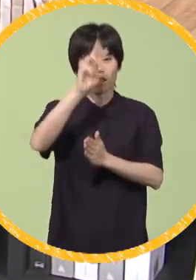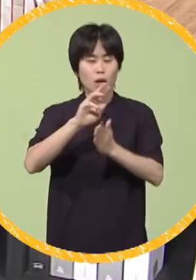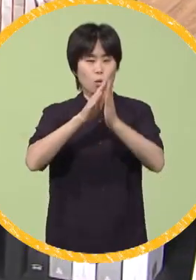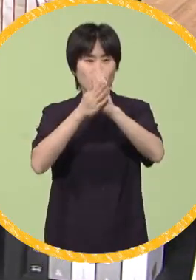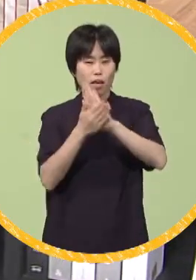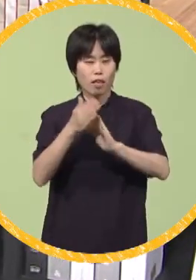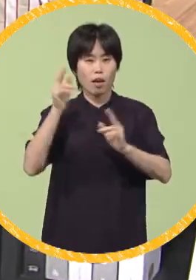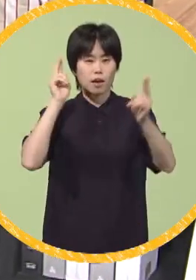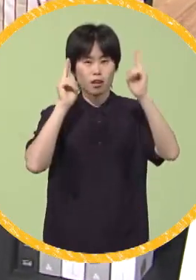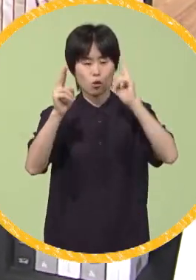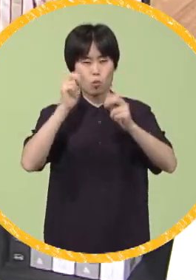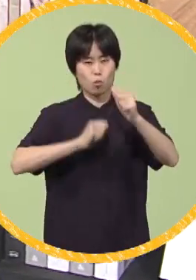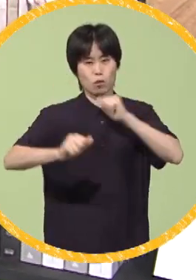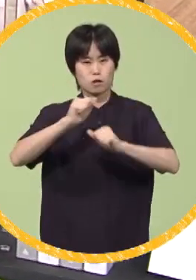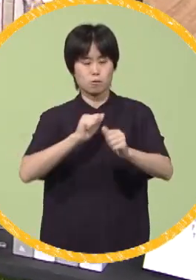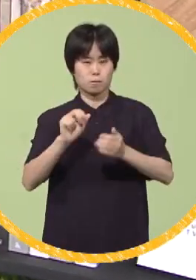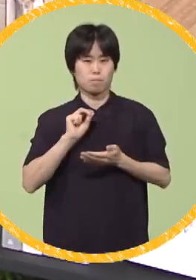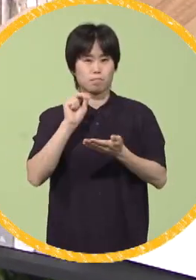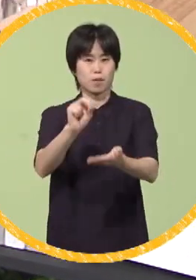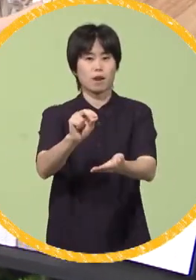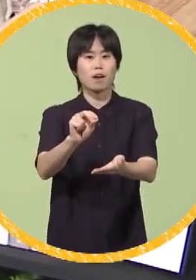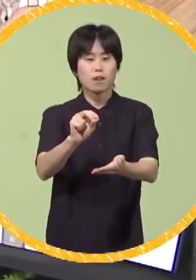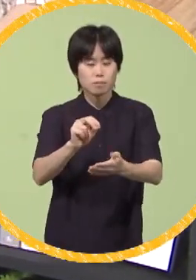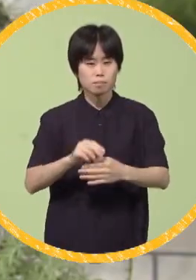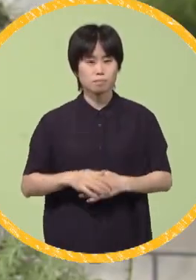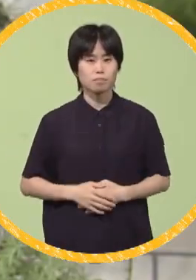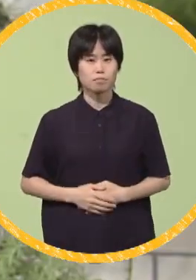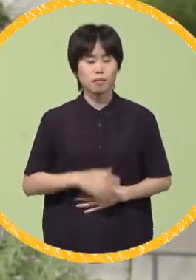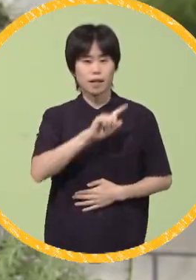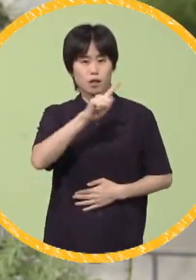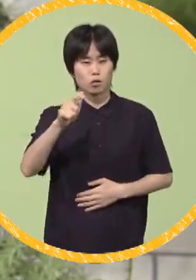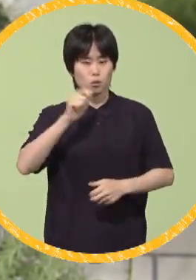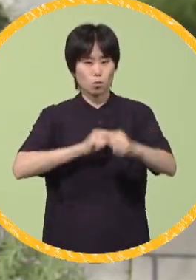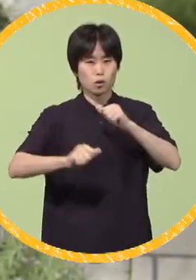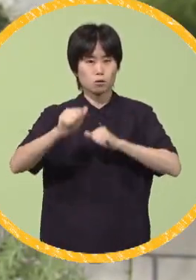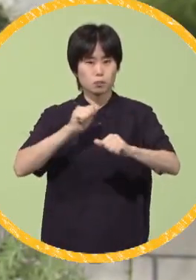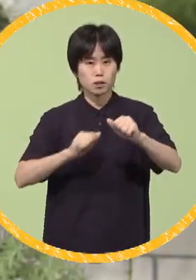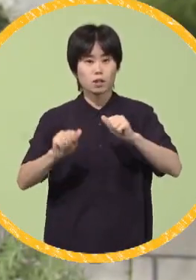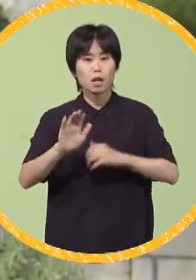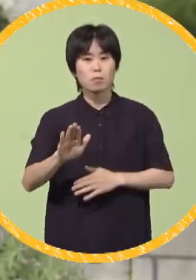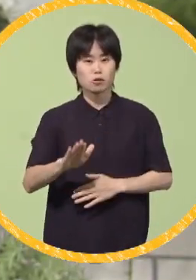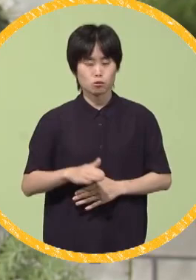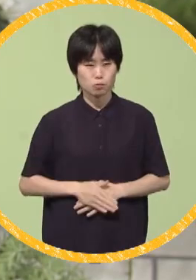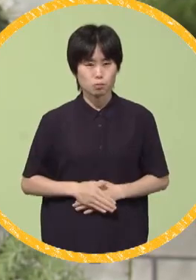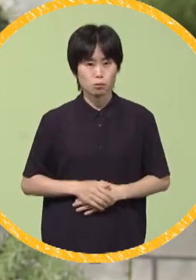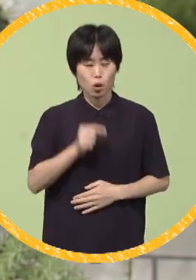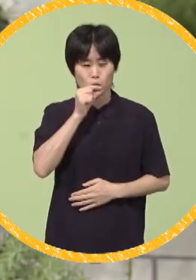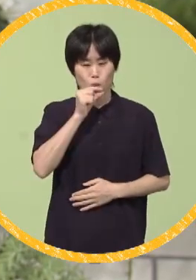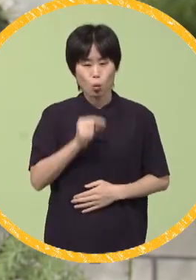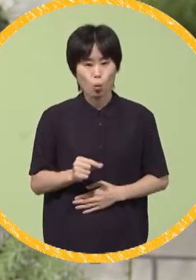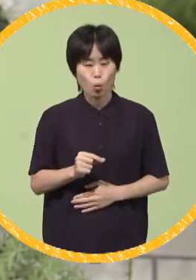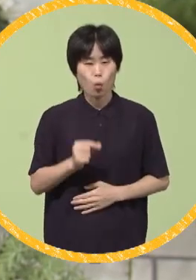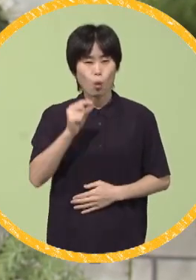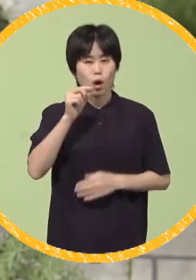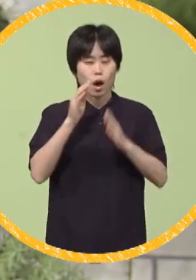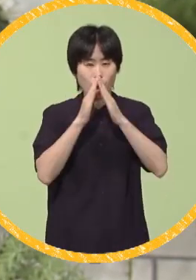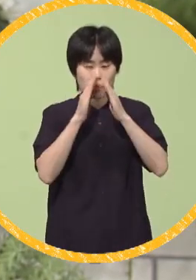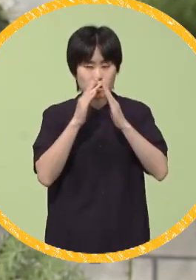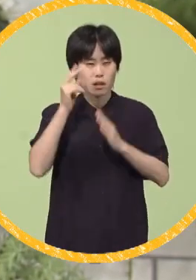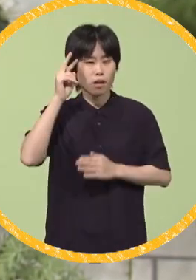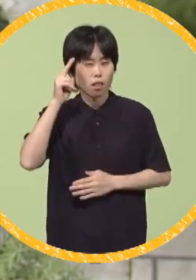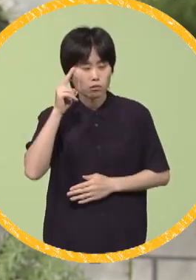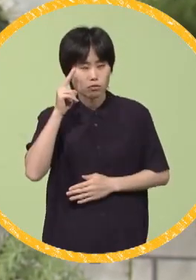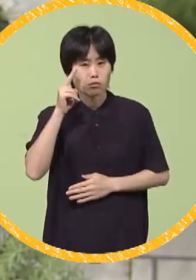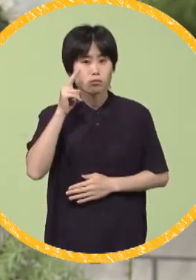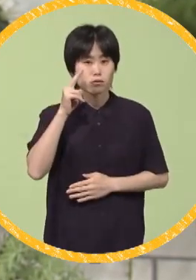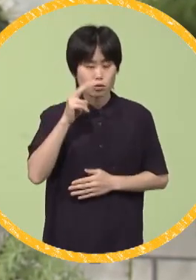取り組みをお伝えしていきます。 さあ行きましょう。 いろんな取り組みありますから、はい、ストローだって今紙とかガラスとかいろんなのもありますし、うん、包装容